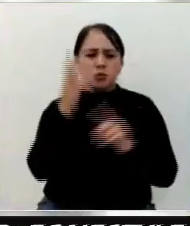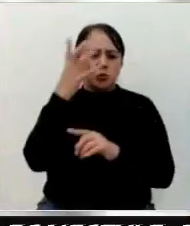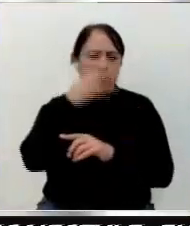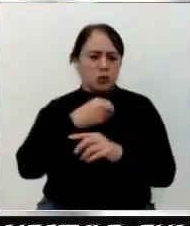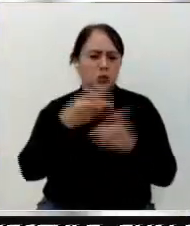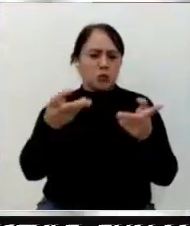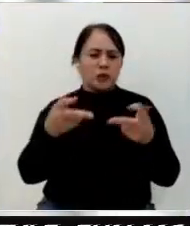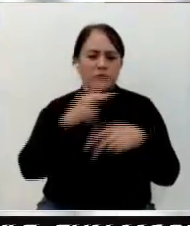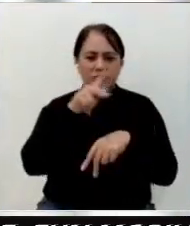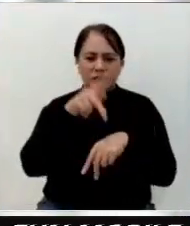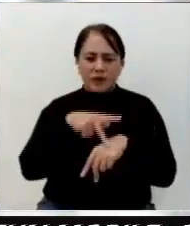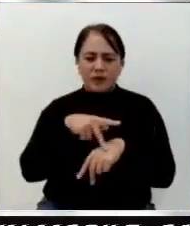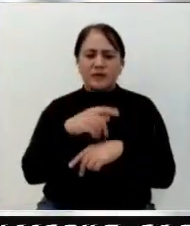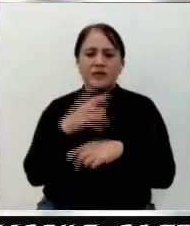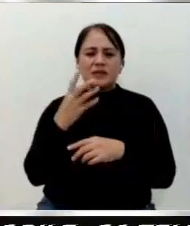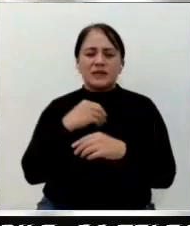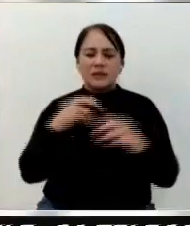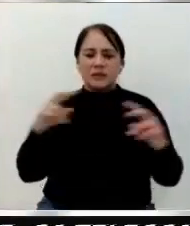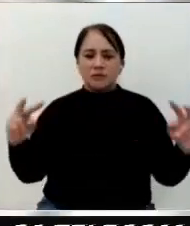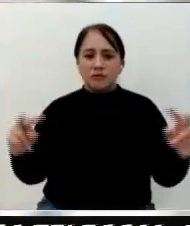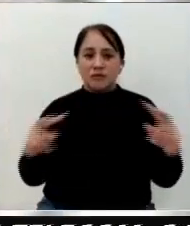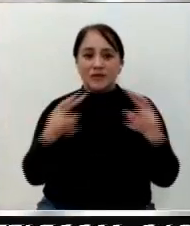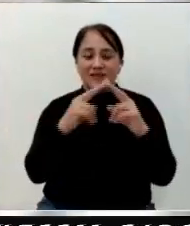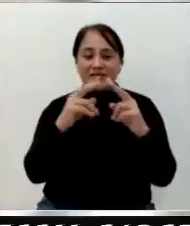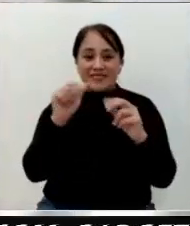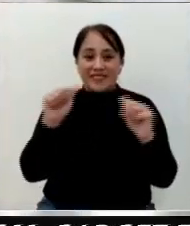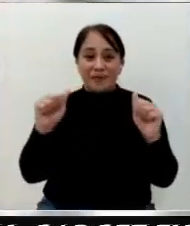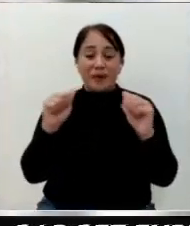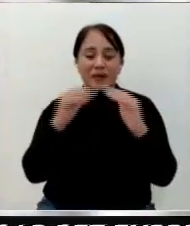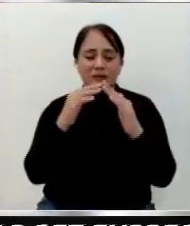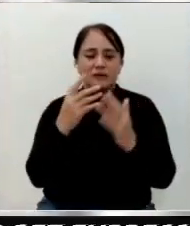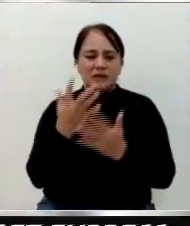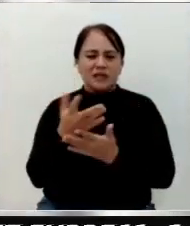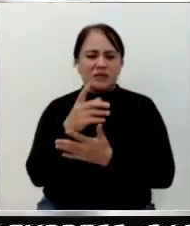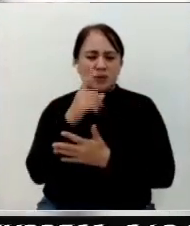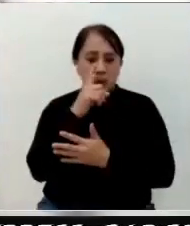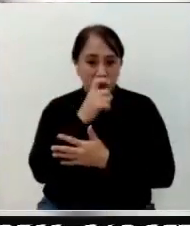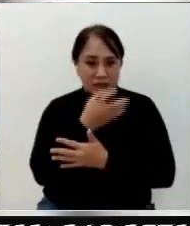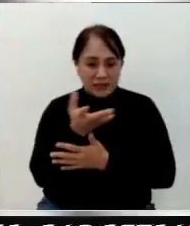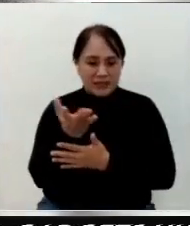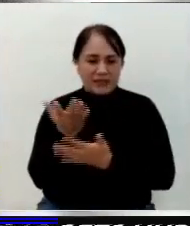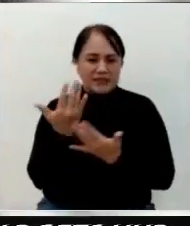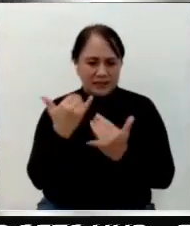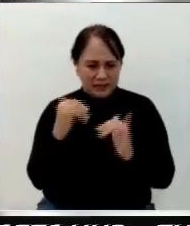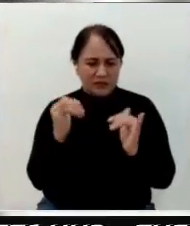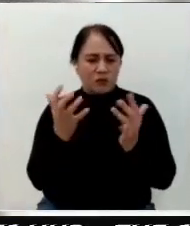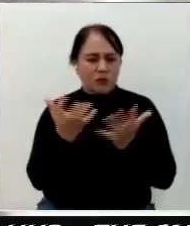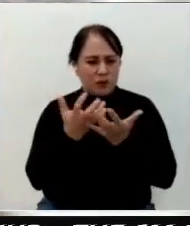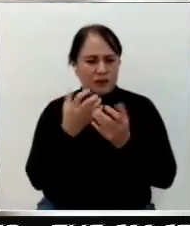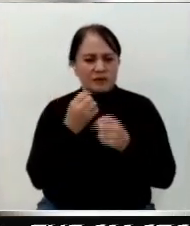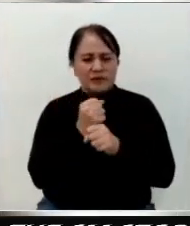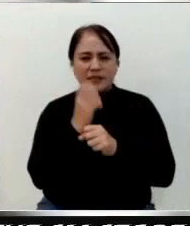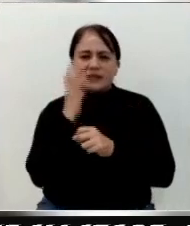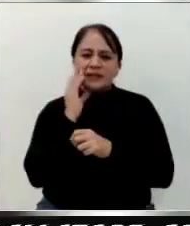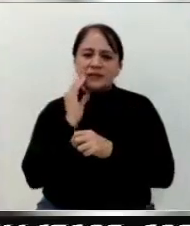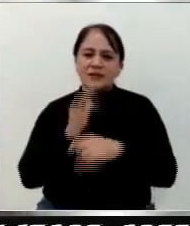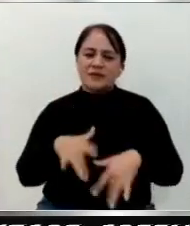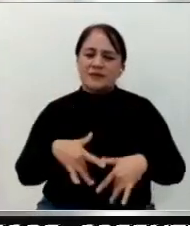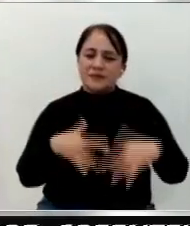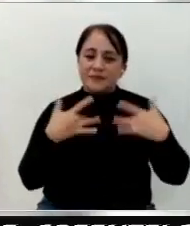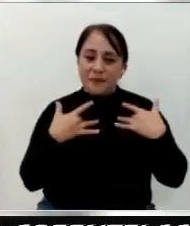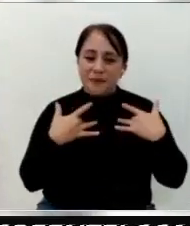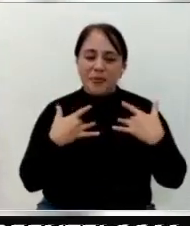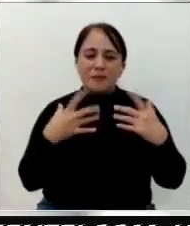alb kahit matanda ka na yung parang gusto mong gumawa ng Adventure of your life para ma-achieve yung ginawa niya